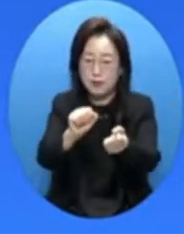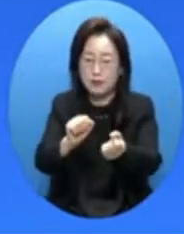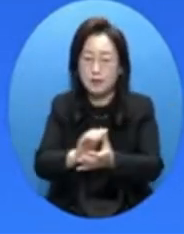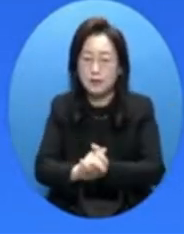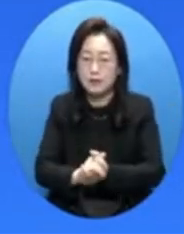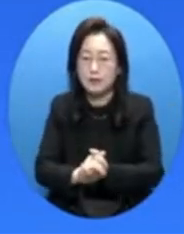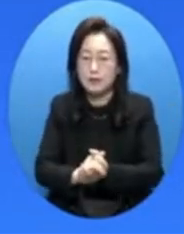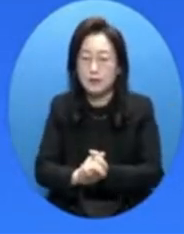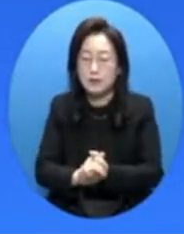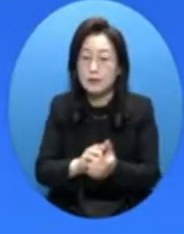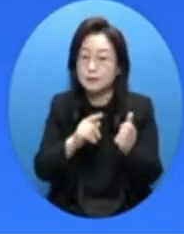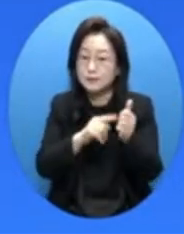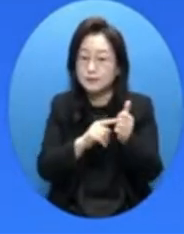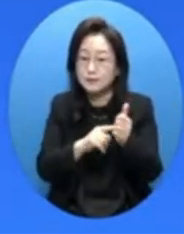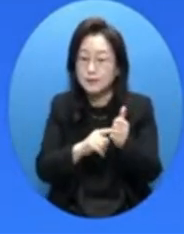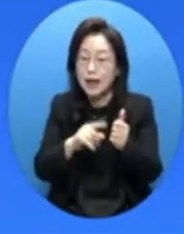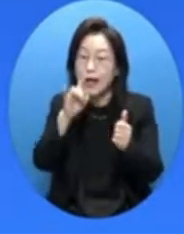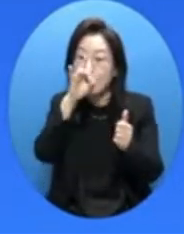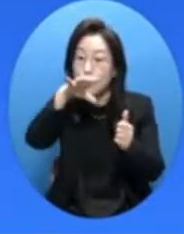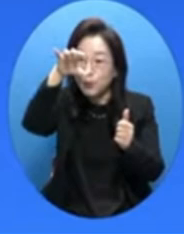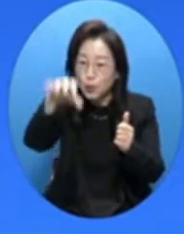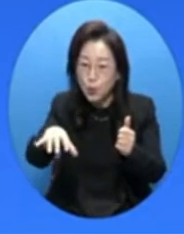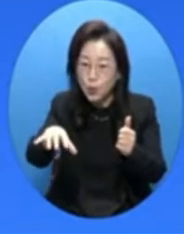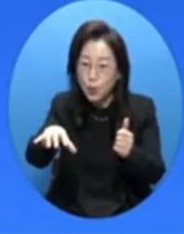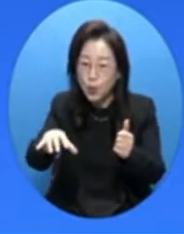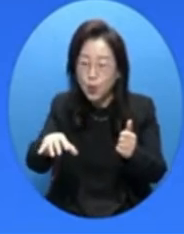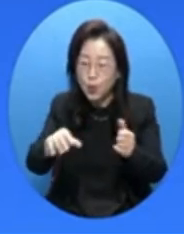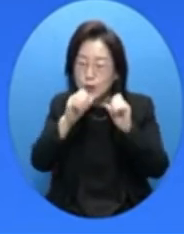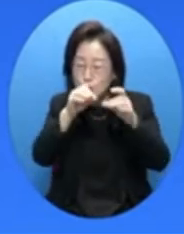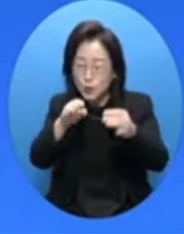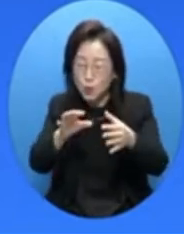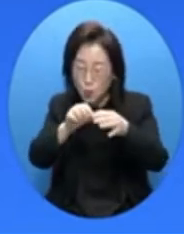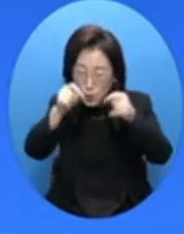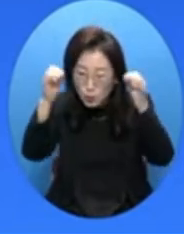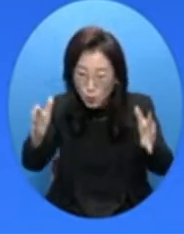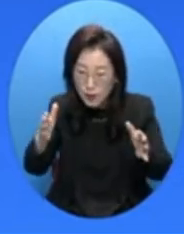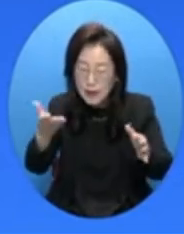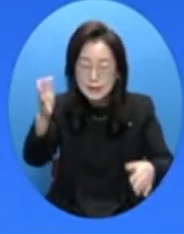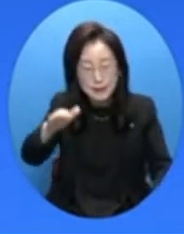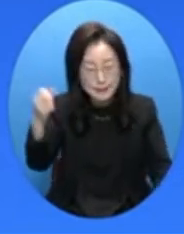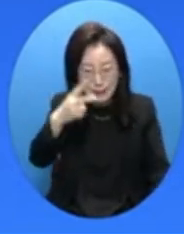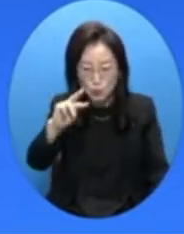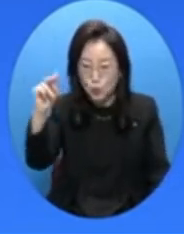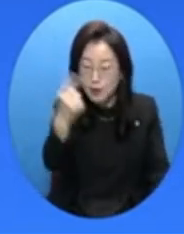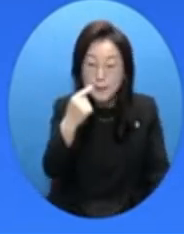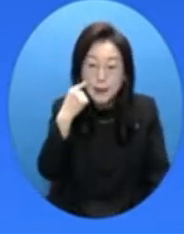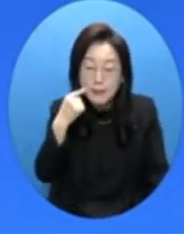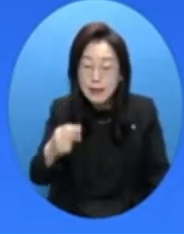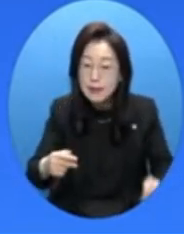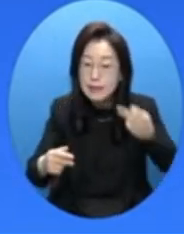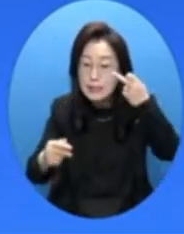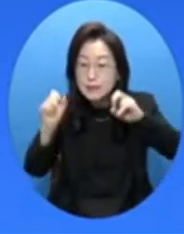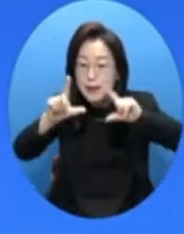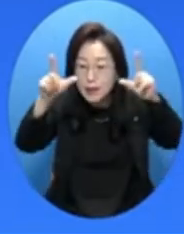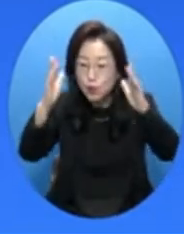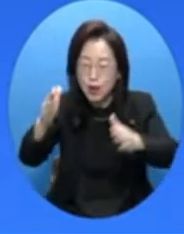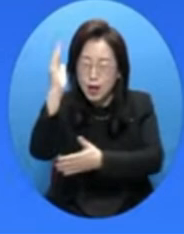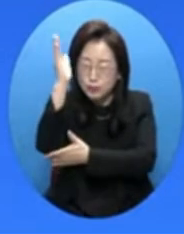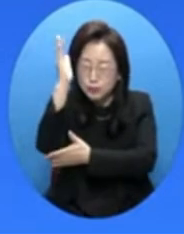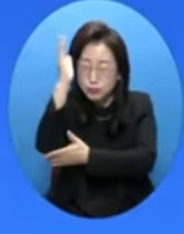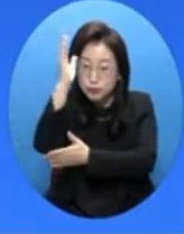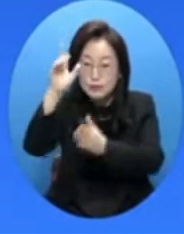그가 가운데서 세월 오랫동안 했는데 열매가 없었는데 다시 강원도에 가서 12일 동안 동해 인도하는 동안에